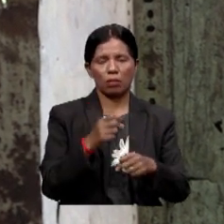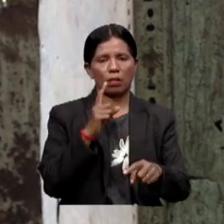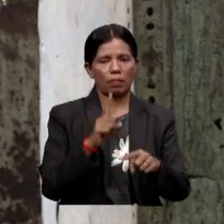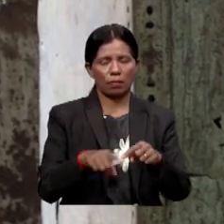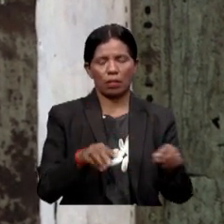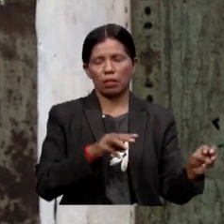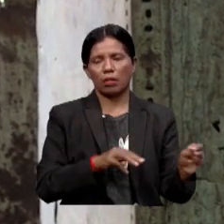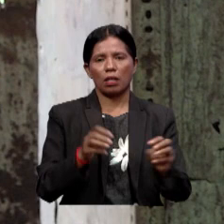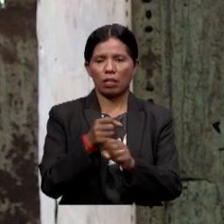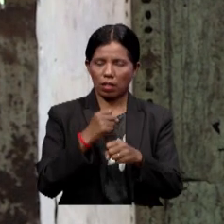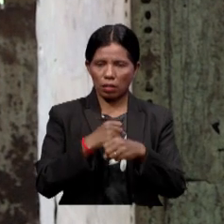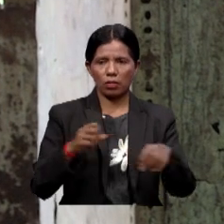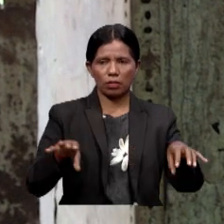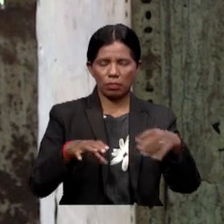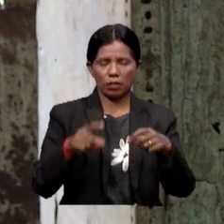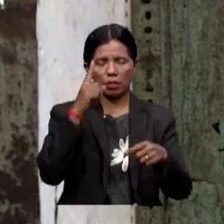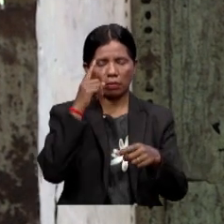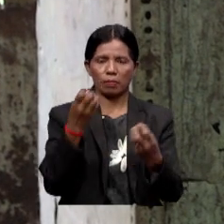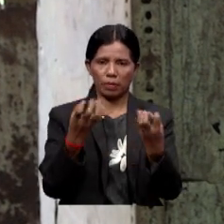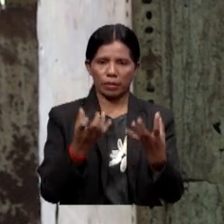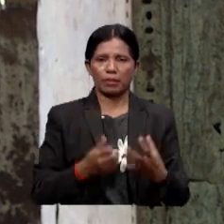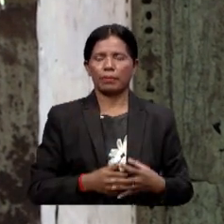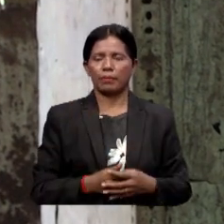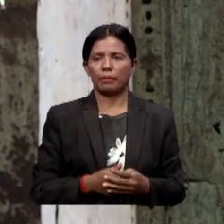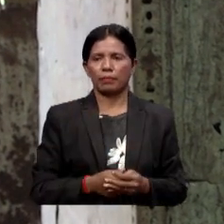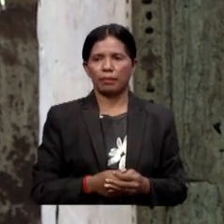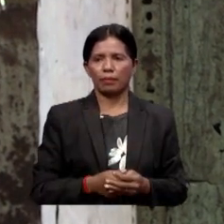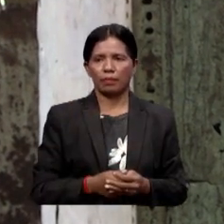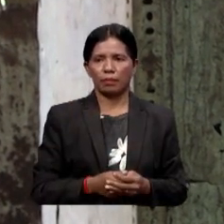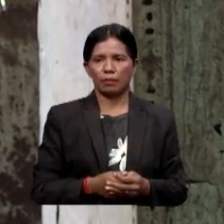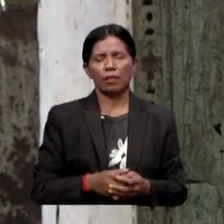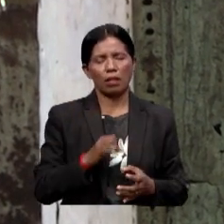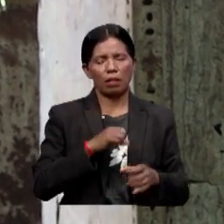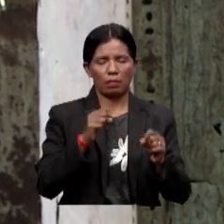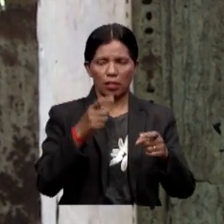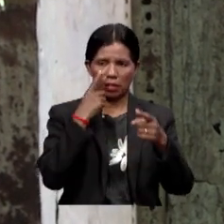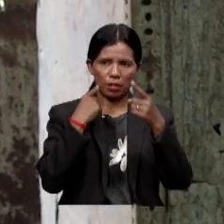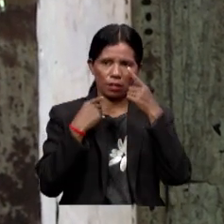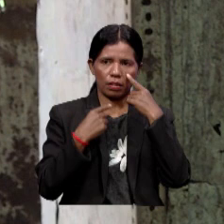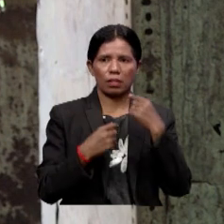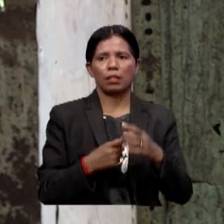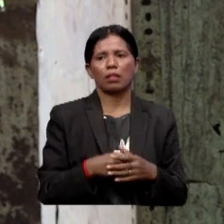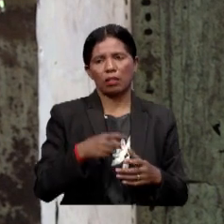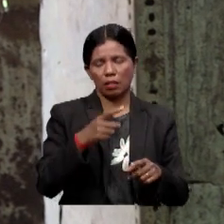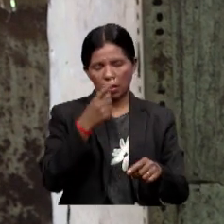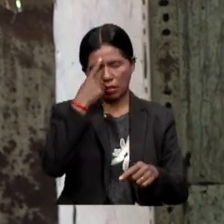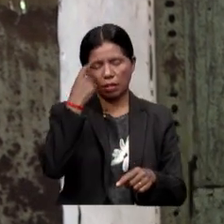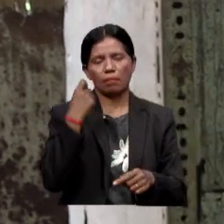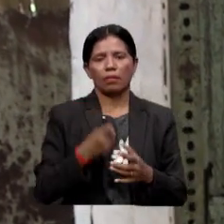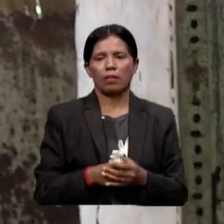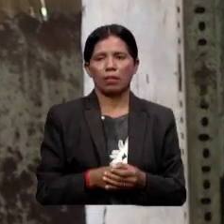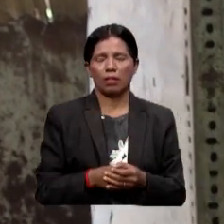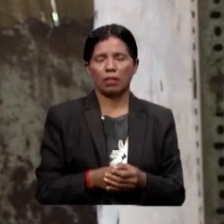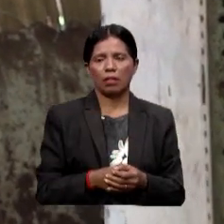se na lu imbule. Taro be tan lu bele. Tama tan lu barak lo